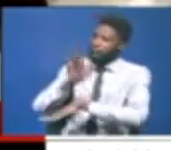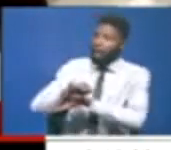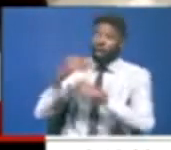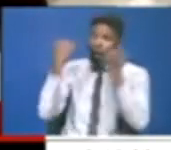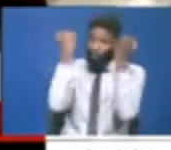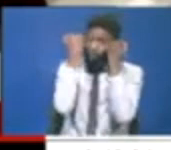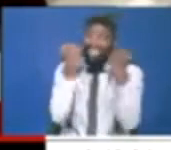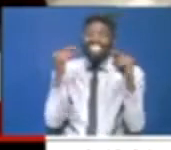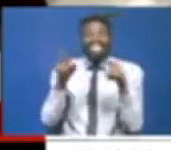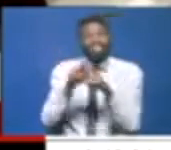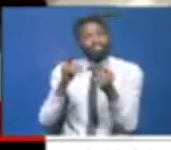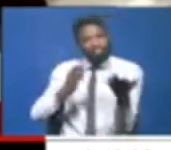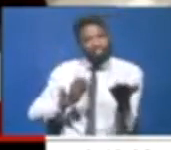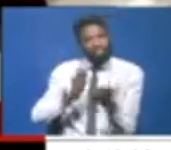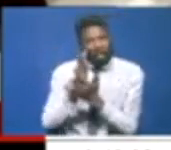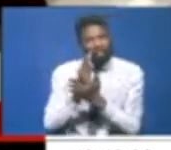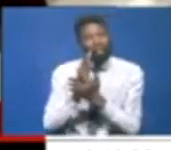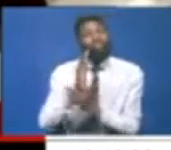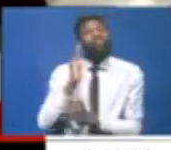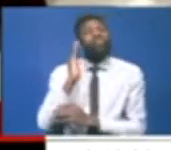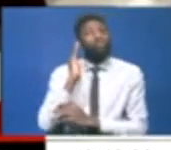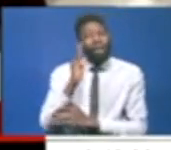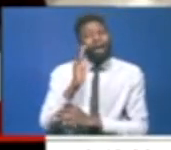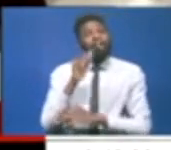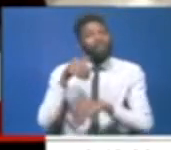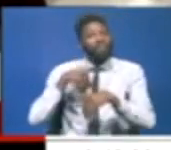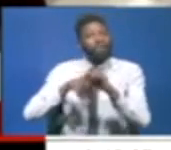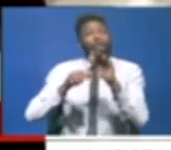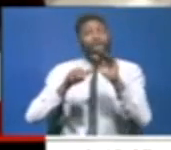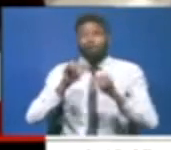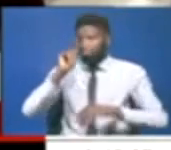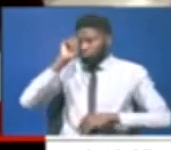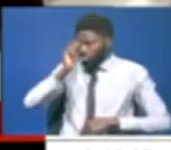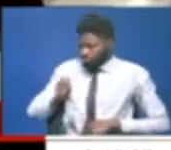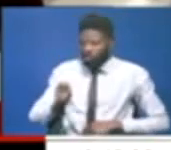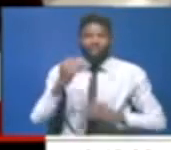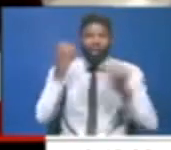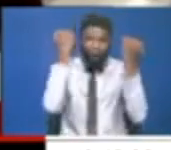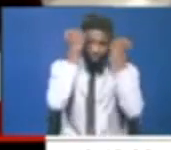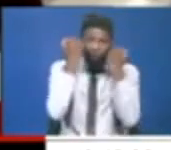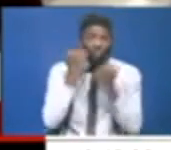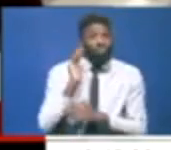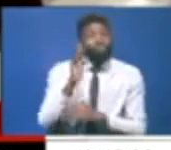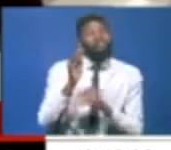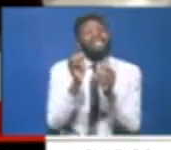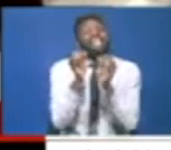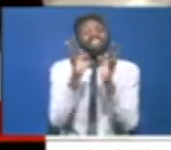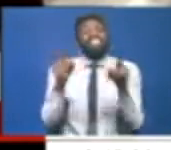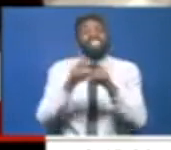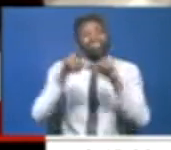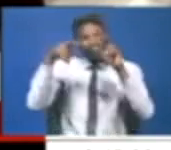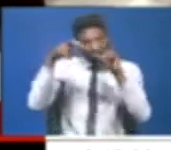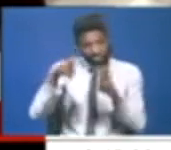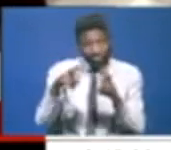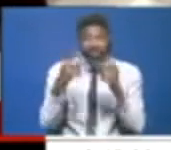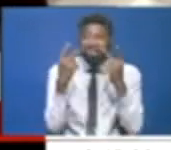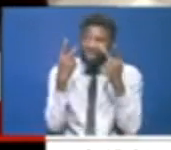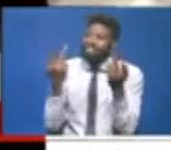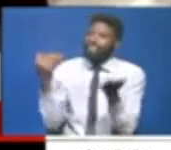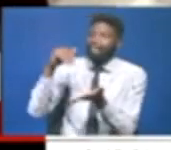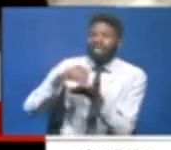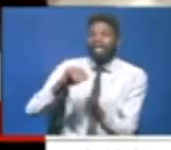pale, kutakuwa na kuheshimu yale ambayo koti inasema. Na unapochunguza kwa kina pia unaona kwamba tume ya IBC kuna mambo